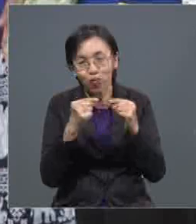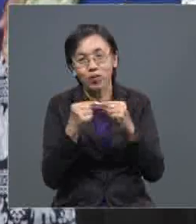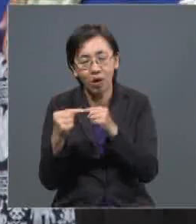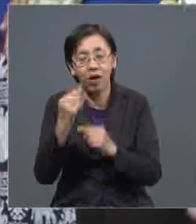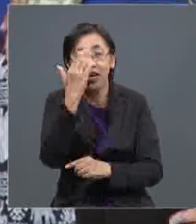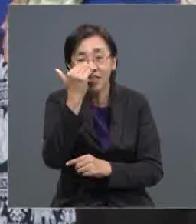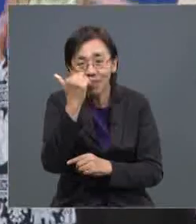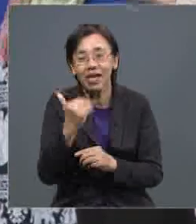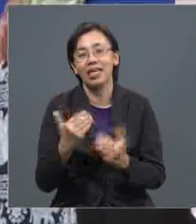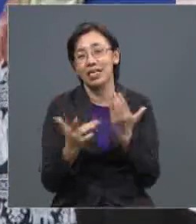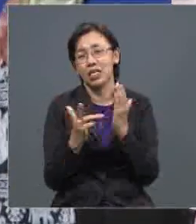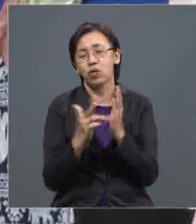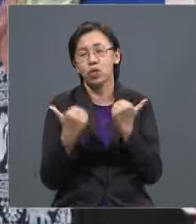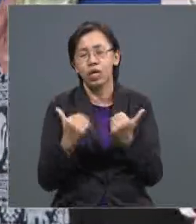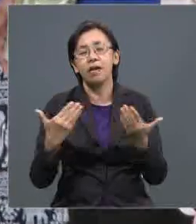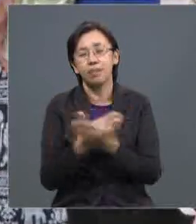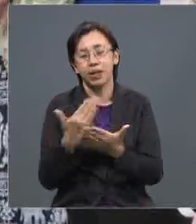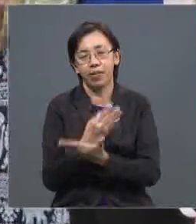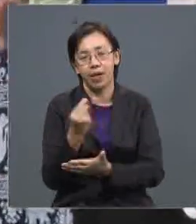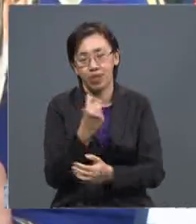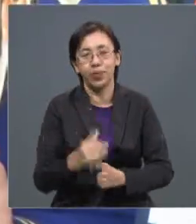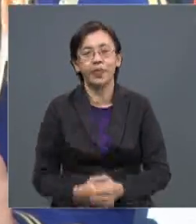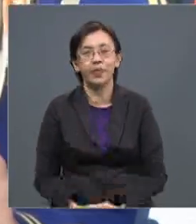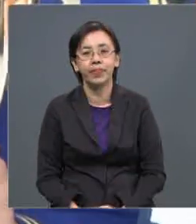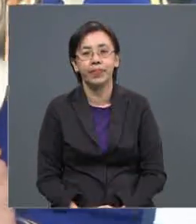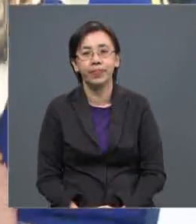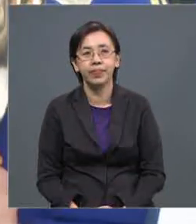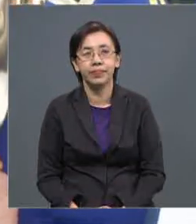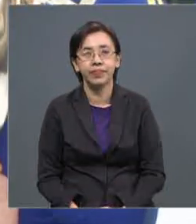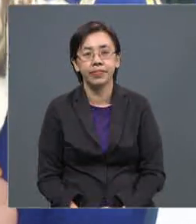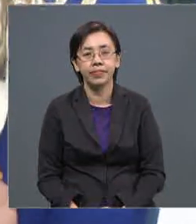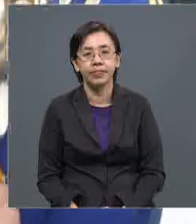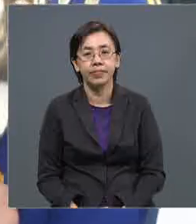ว่าเทคโนโลยีปัจจุบันนี้มันเปลี่ยนแปลงไปรวดเร็วมากครับ